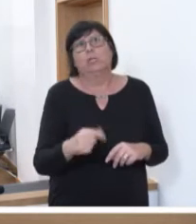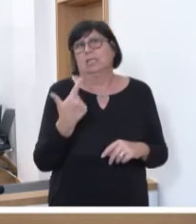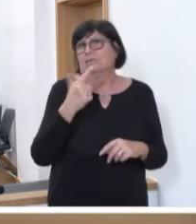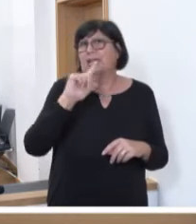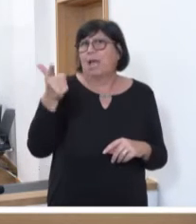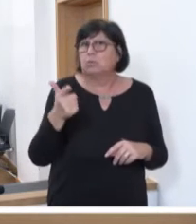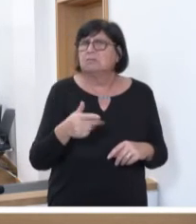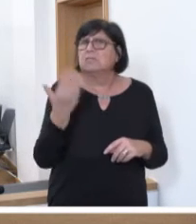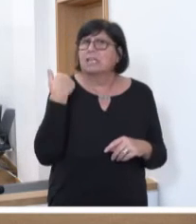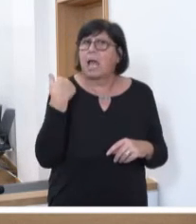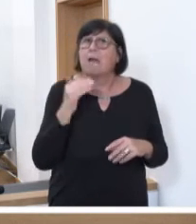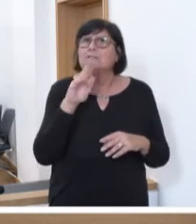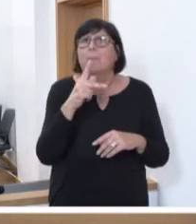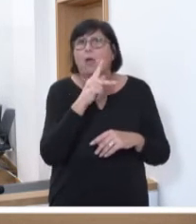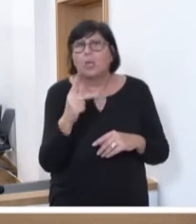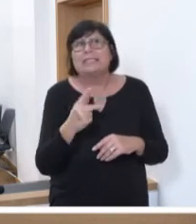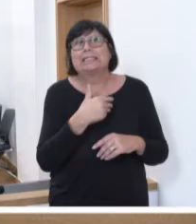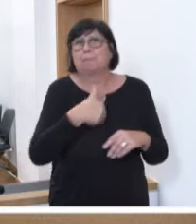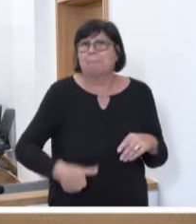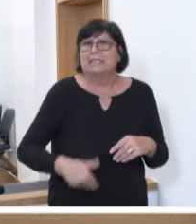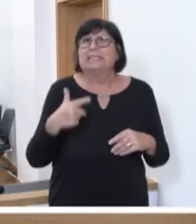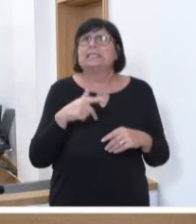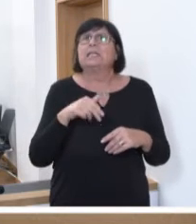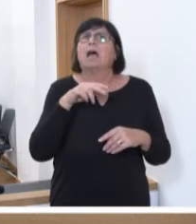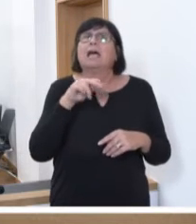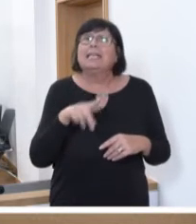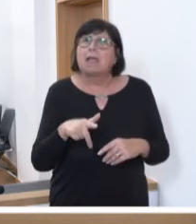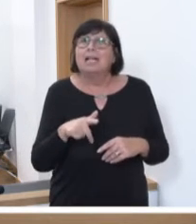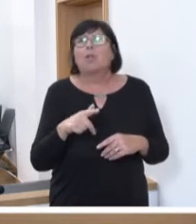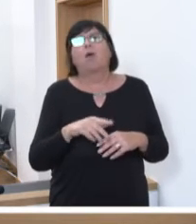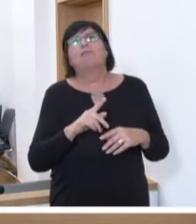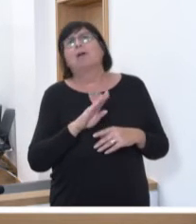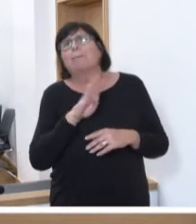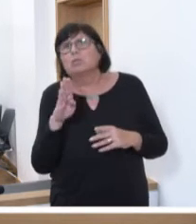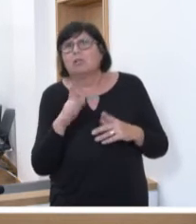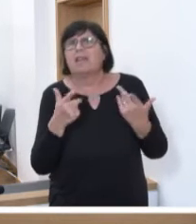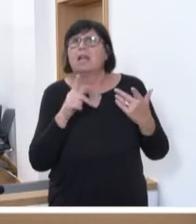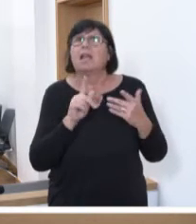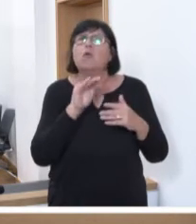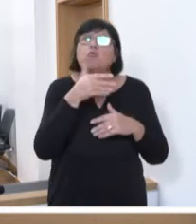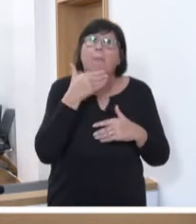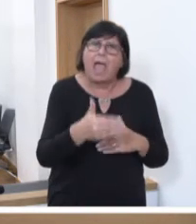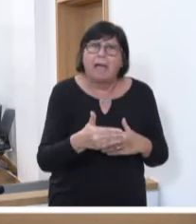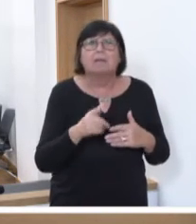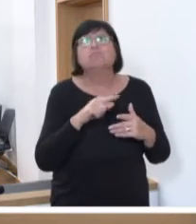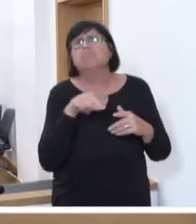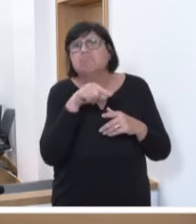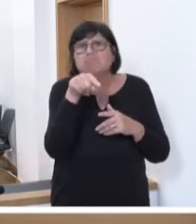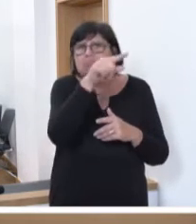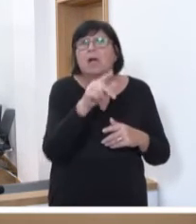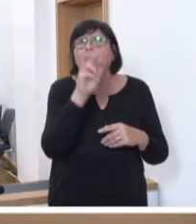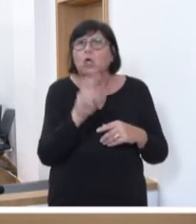die Varianten über Konz, über Metz, über Nied-Altdorf, Bousonville-Thionville, über Überherrn, Bousonville-Thionville und über